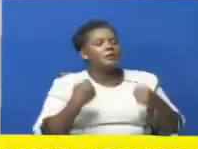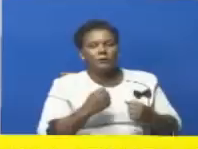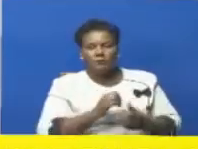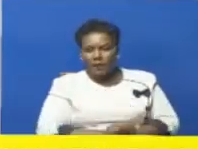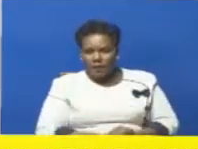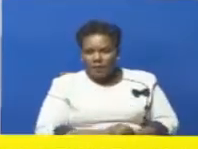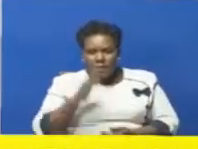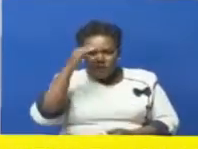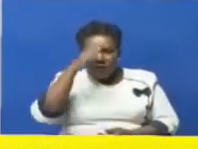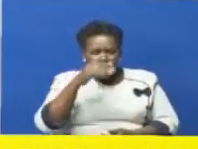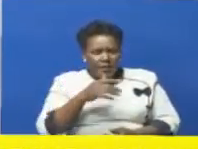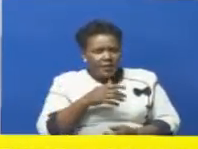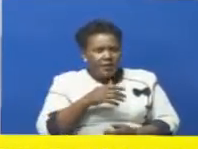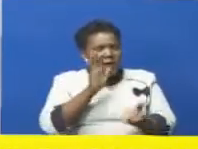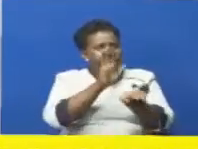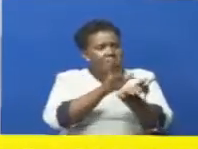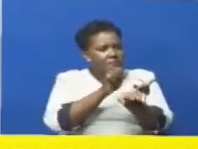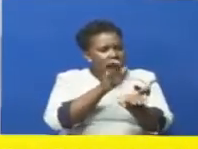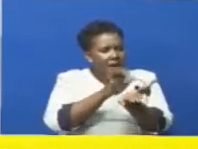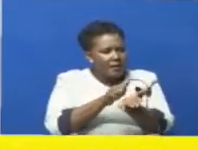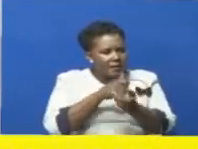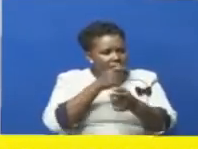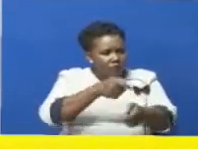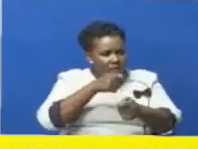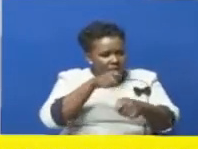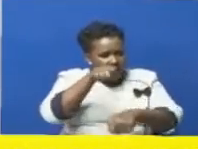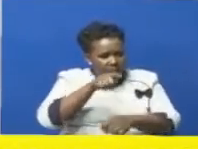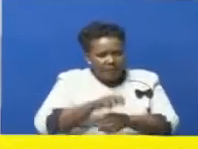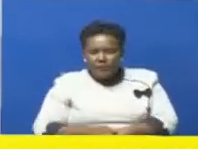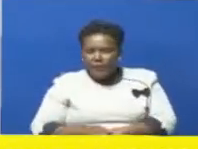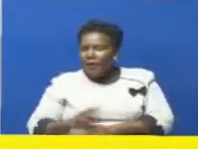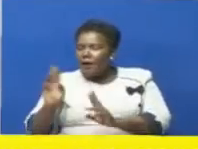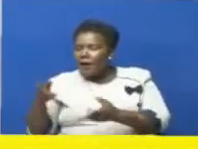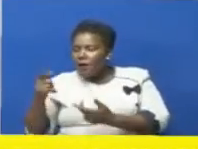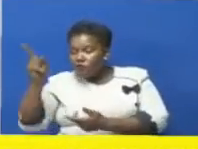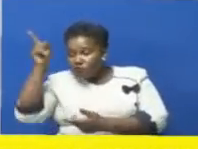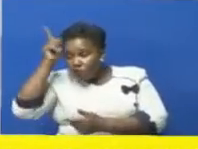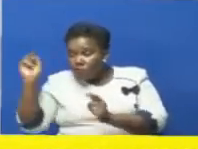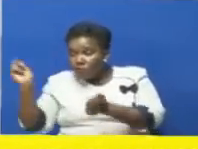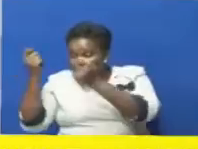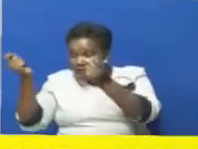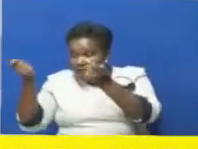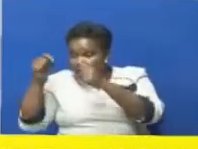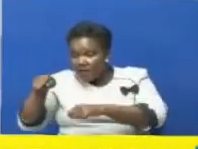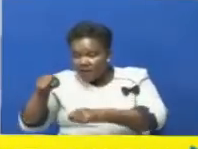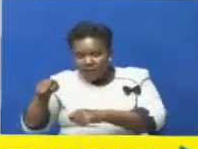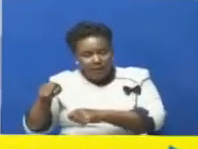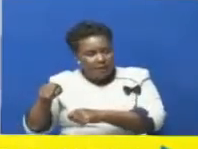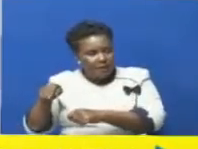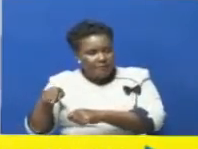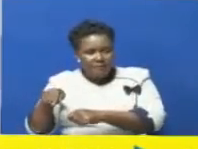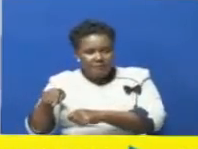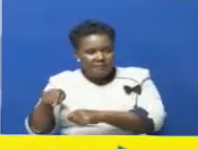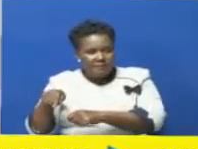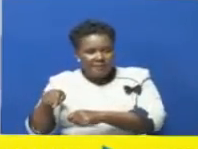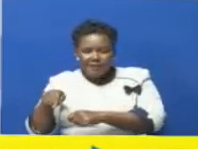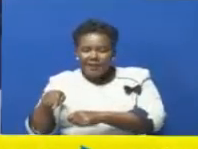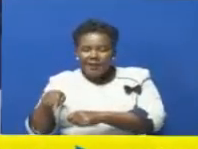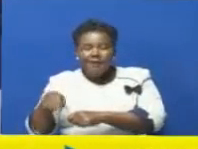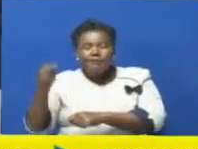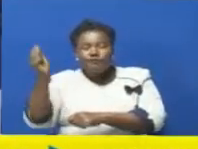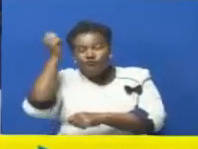pale. Ile Mbalali tuna interest wote. Tanzania nzima wanategemea maji haya yakazungushe zile turbines za Mwalimu Nyerere ili tupate